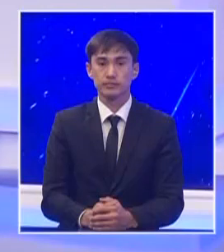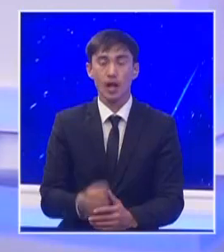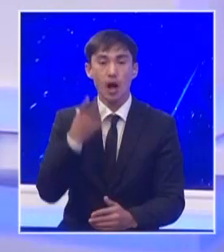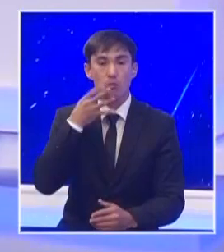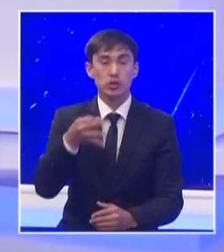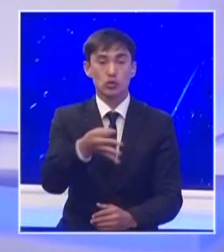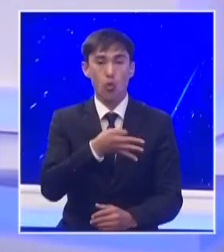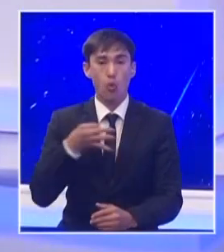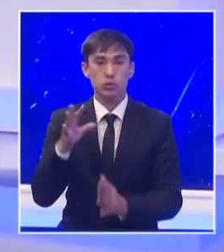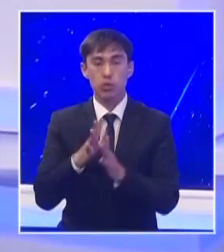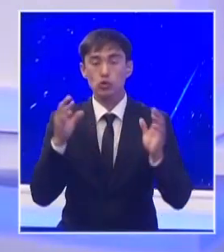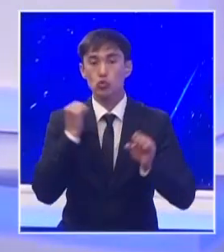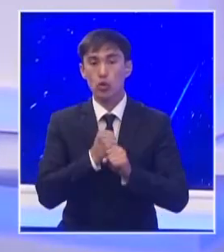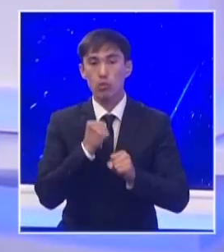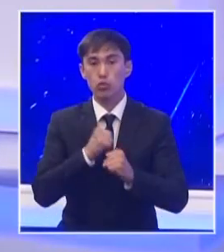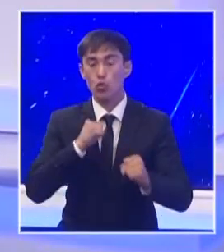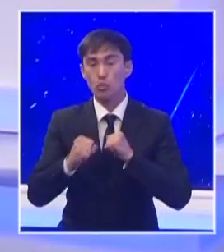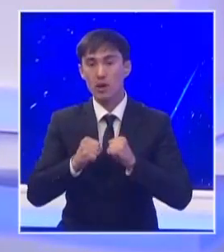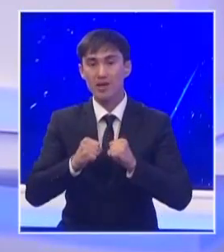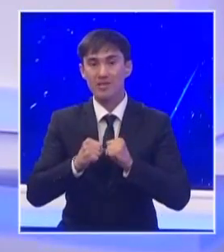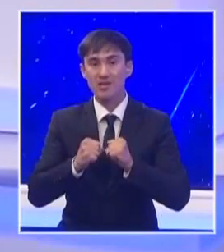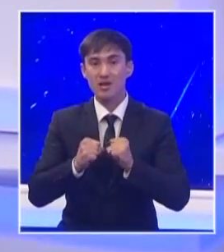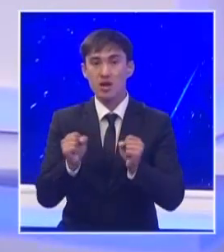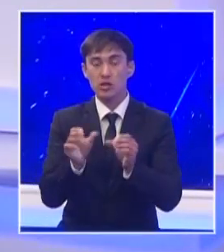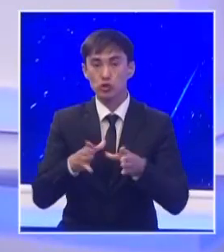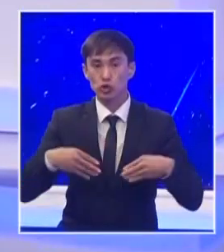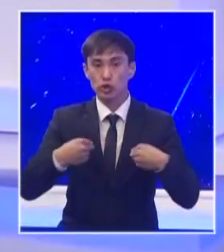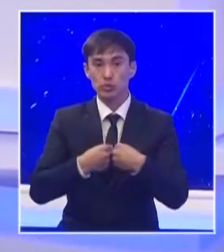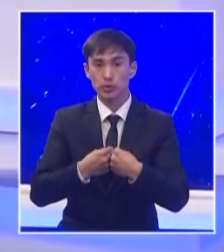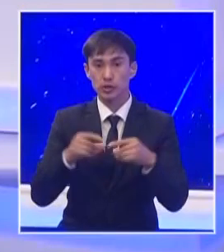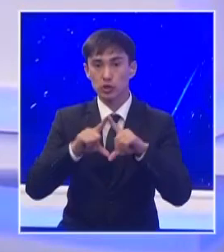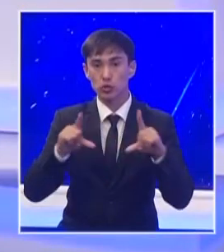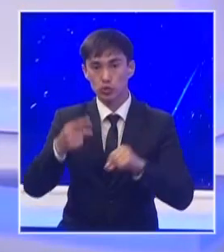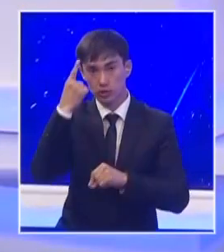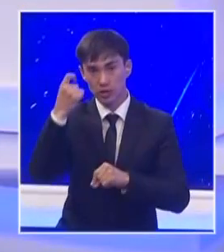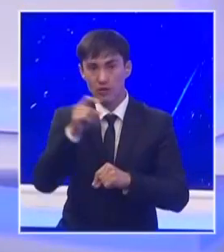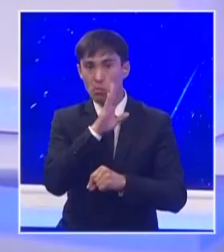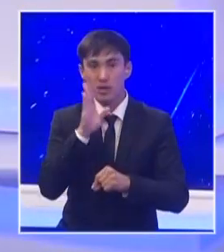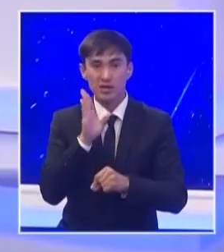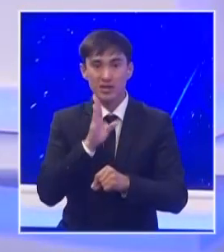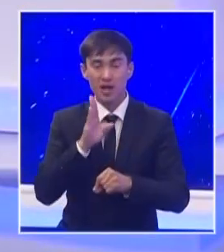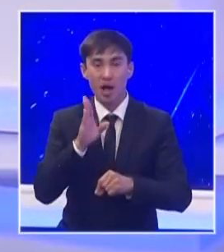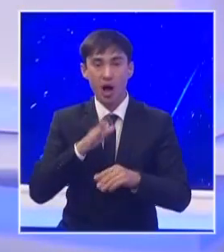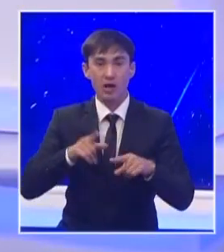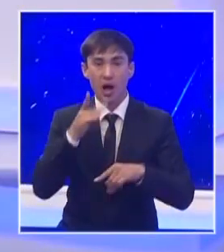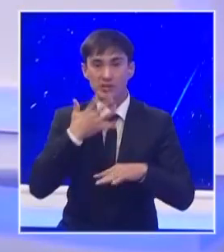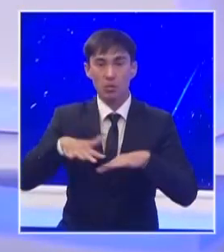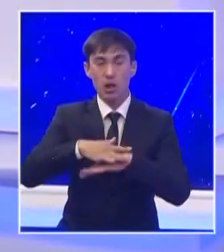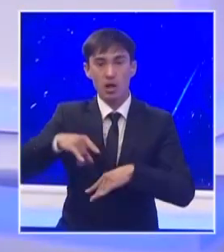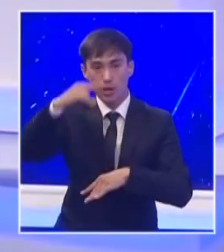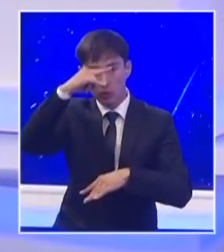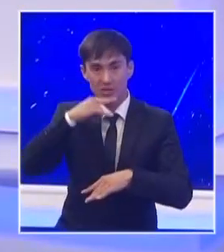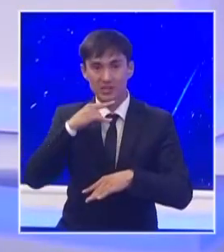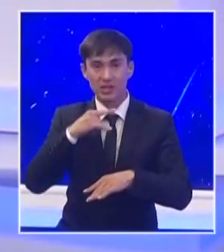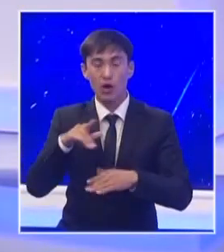В Алматинской области большую работу по укреплению Института семьи ведет Совет матерей при Ассамблее народа Казахстана. В городе Текели успешно реализуется